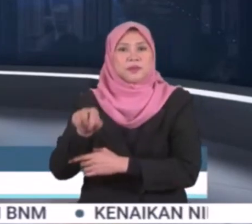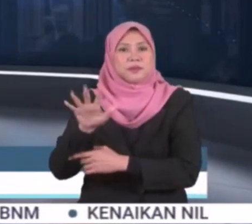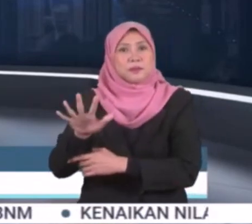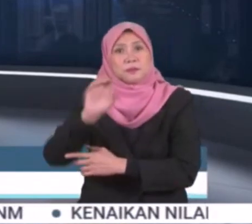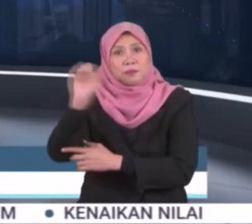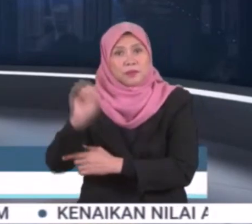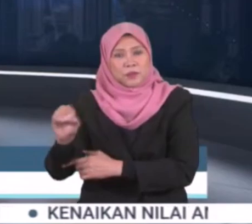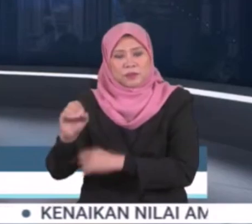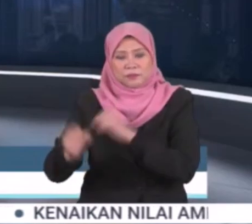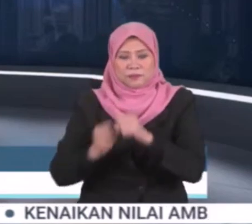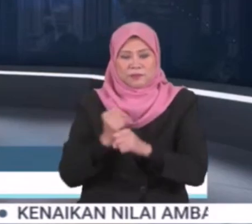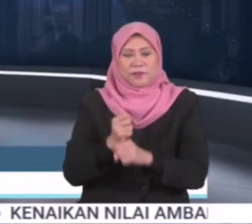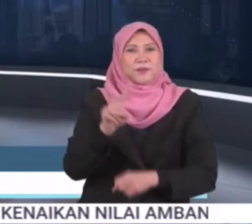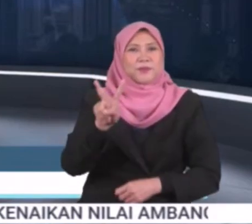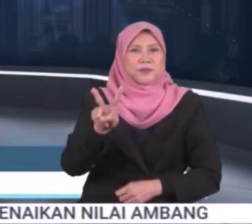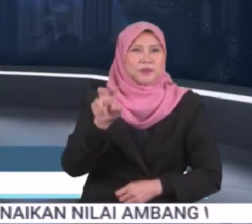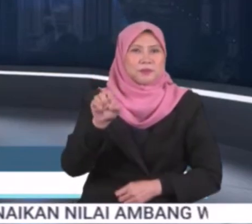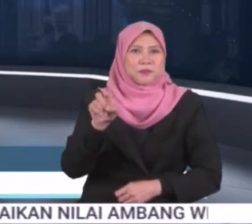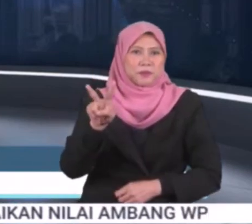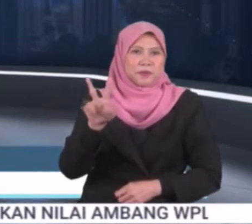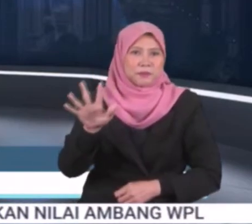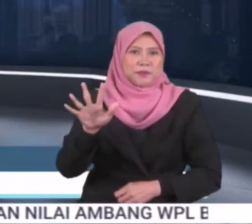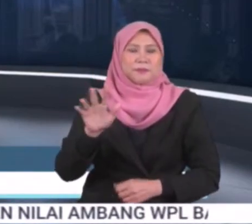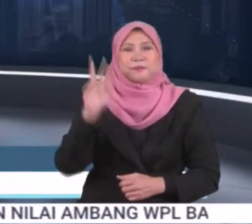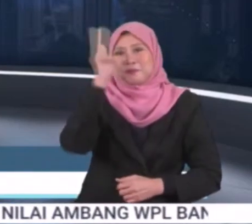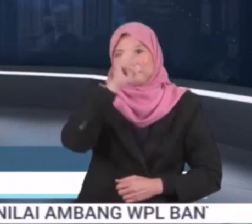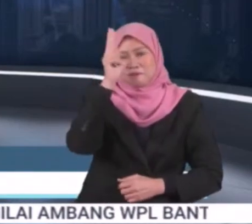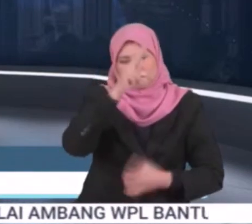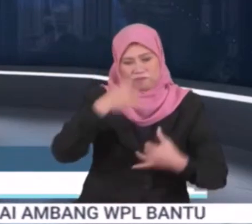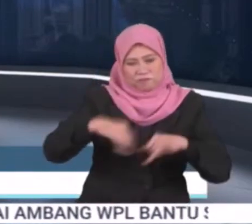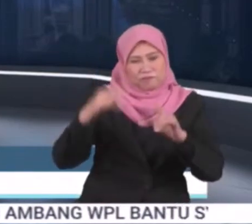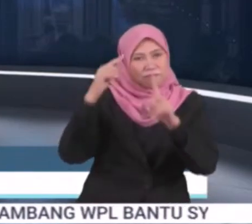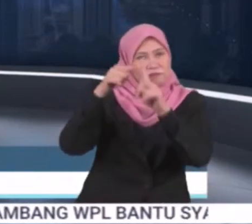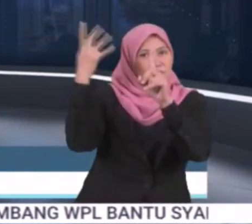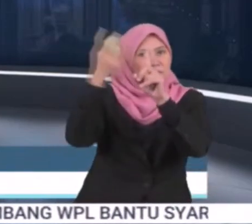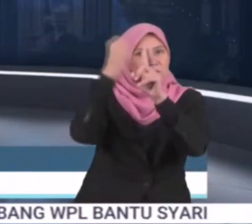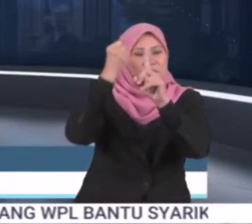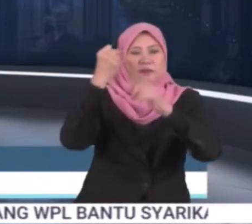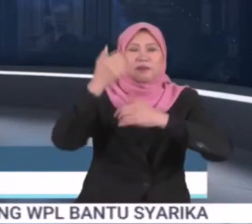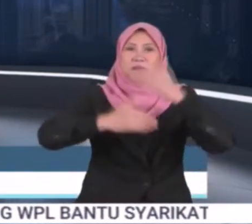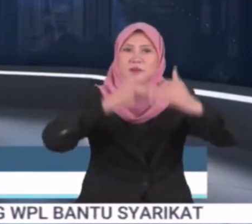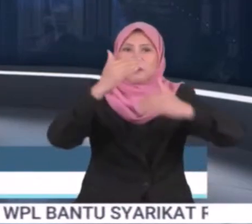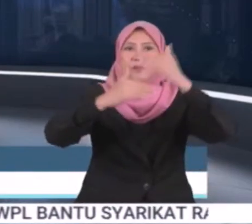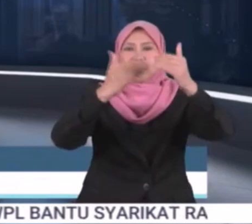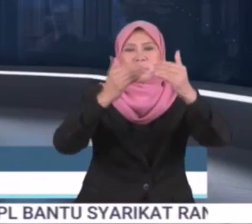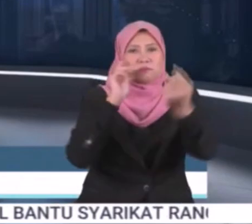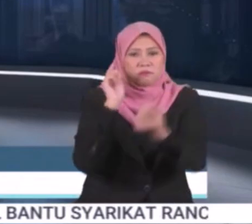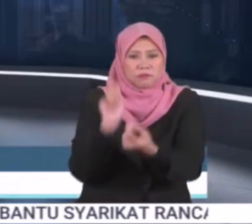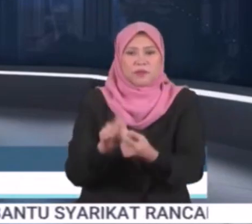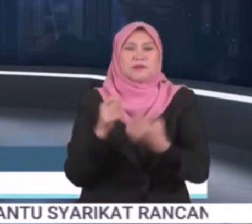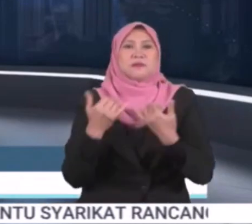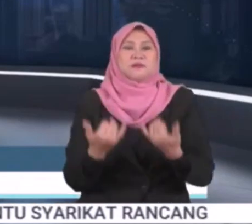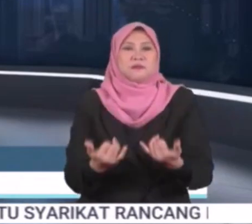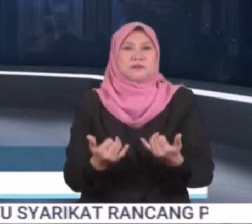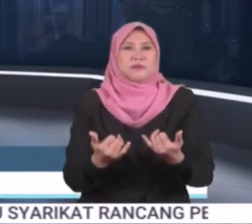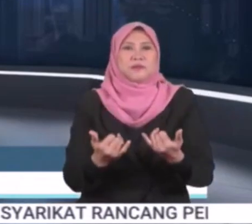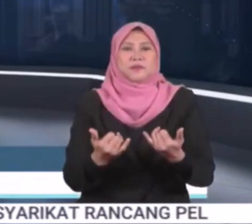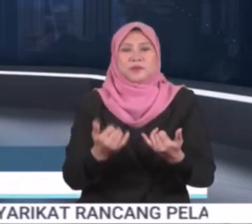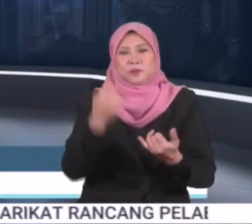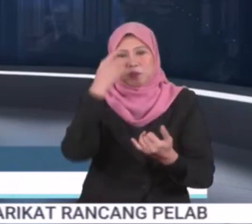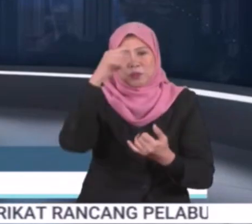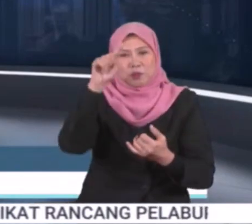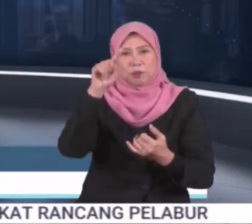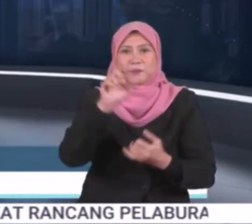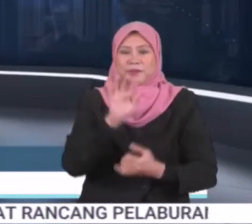5.5% bagi tahun 2025. Kerajaan juga telah mencapai kemajuan yang signifikan dalam melaksanakan langkah